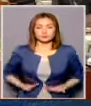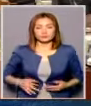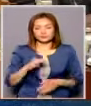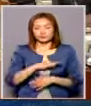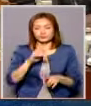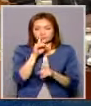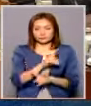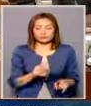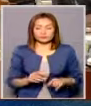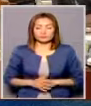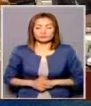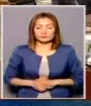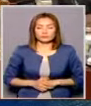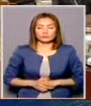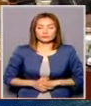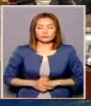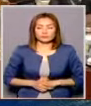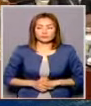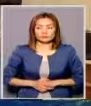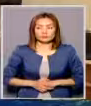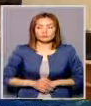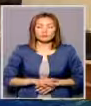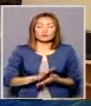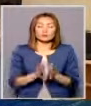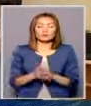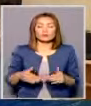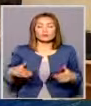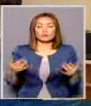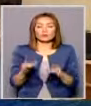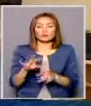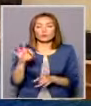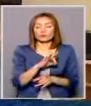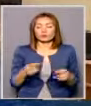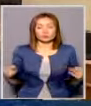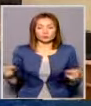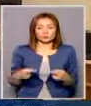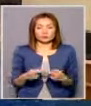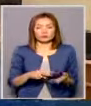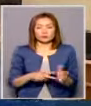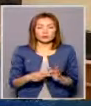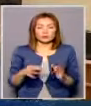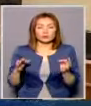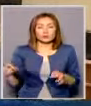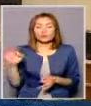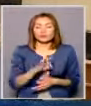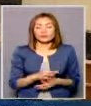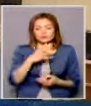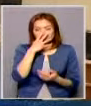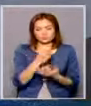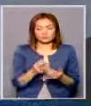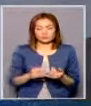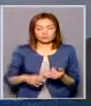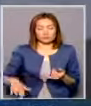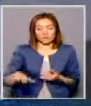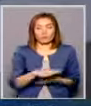защиты прав человека в своем заключении совет отметил что четкое утверждении норм и о том что собственником земли